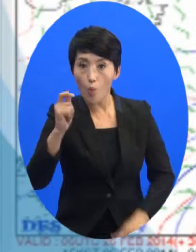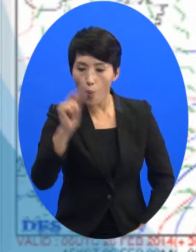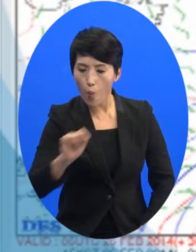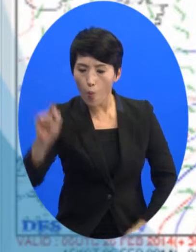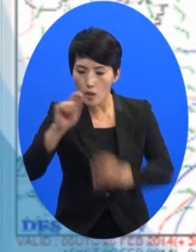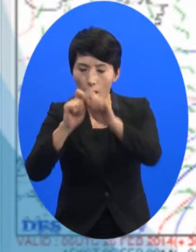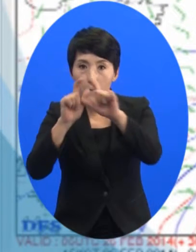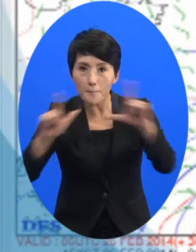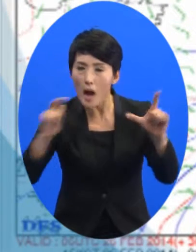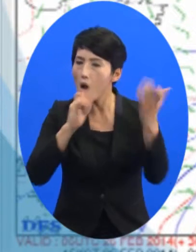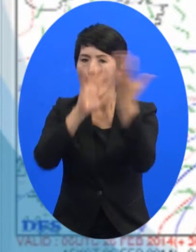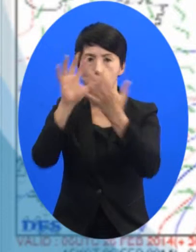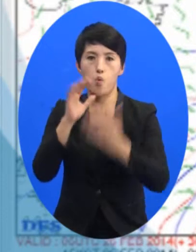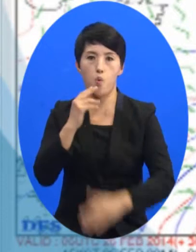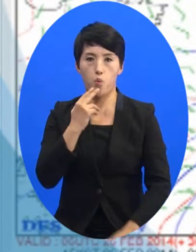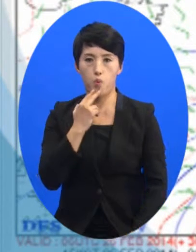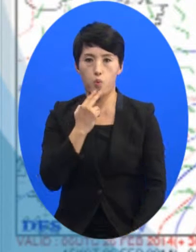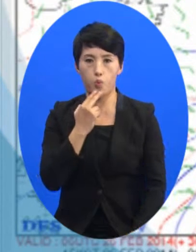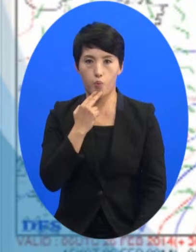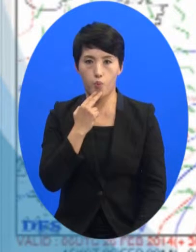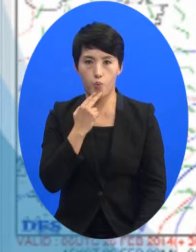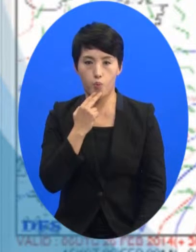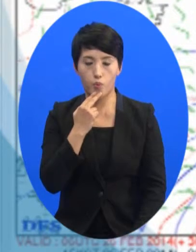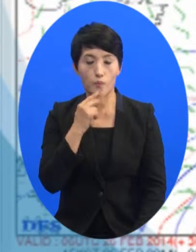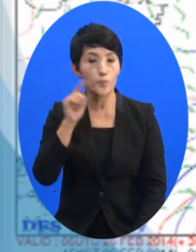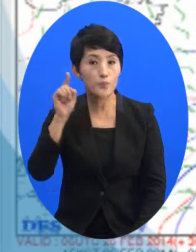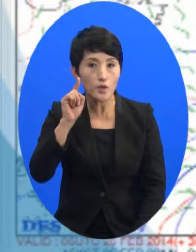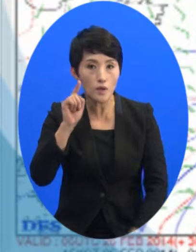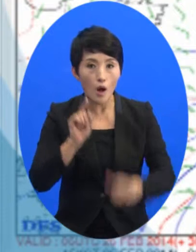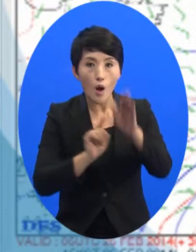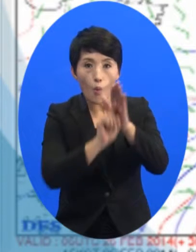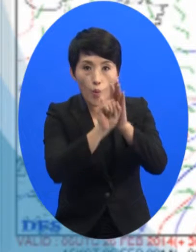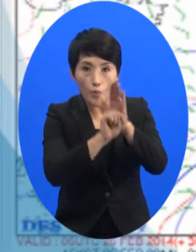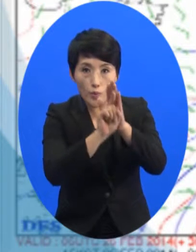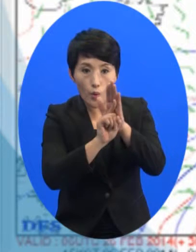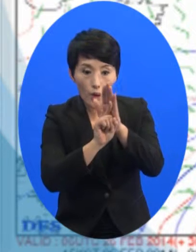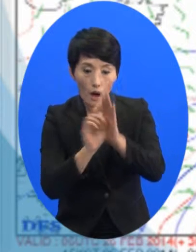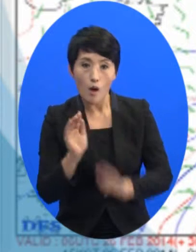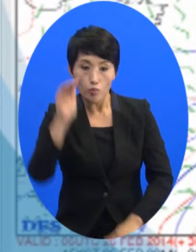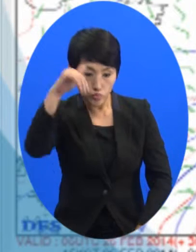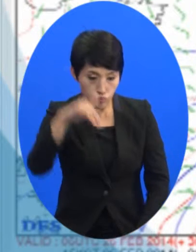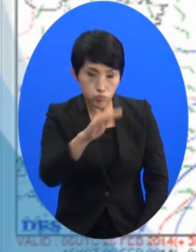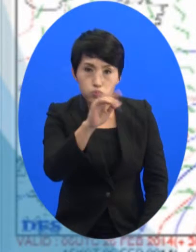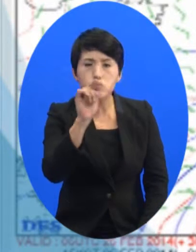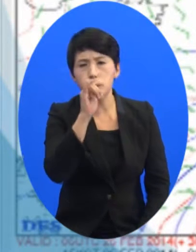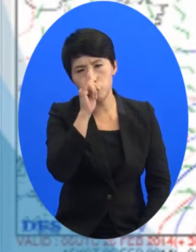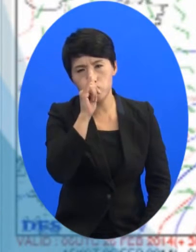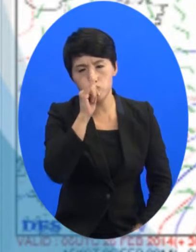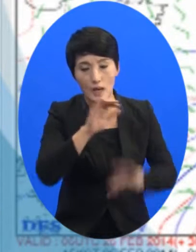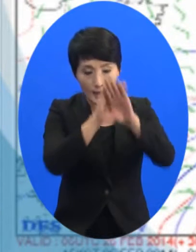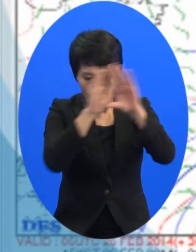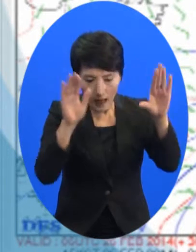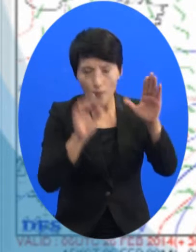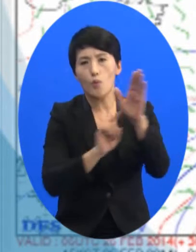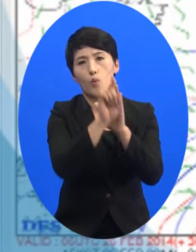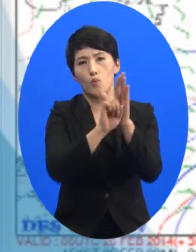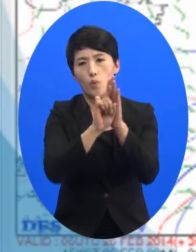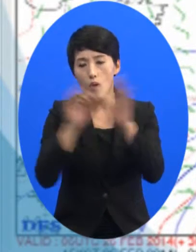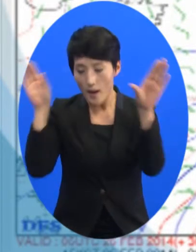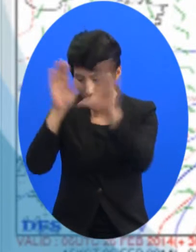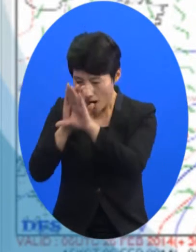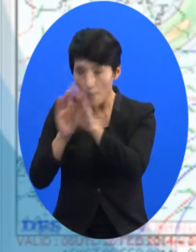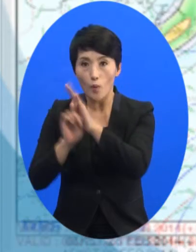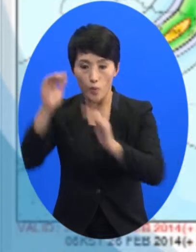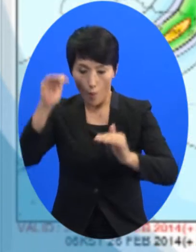대체로 맑은 날씨가 이어지면서 곡사 냉각과 일사가열에 의해 낮과 밤의 기온차가 크겠으니 건강 관리에